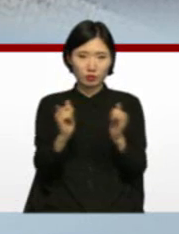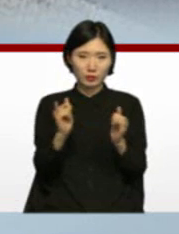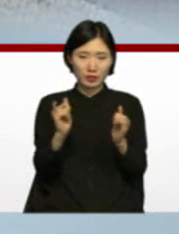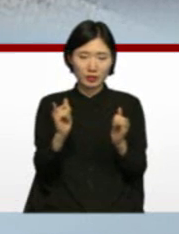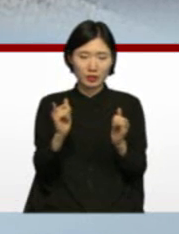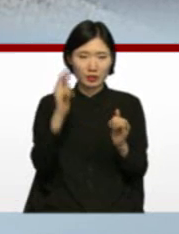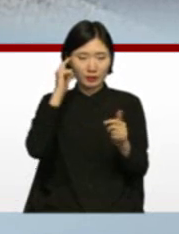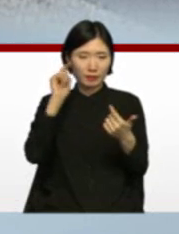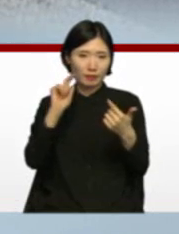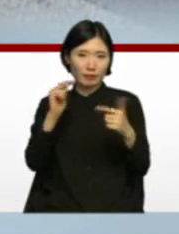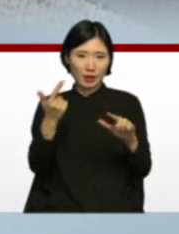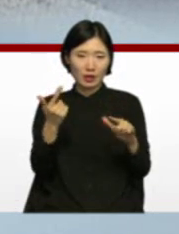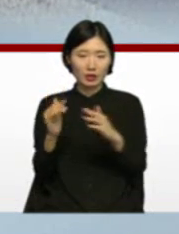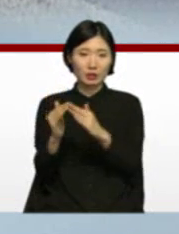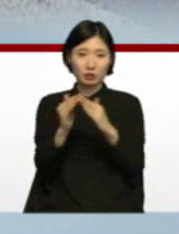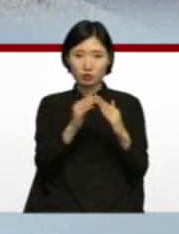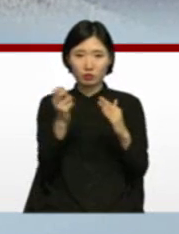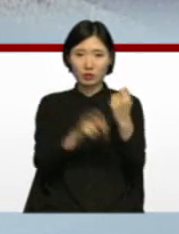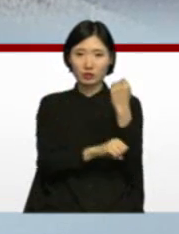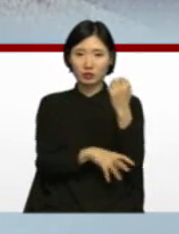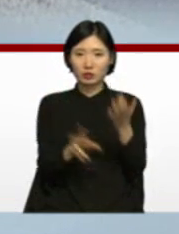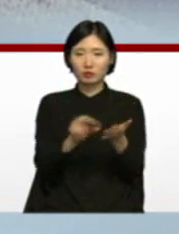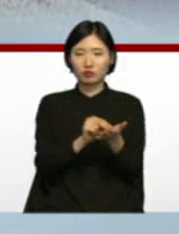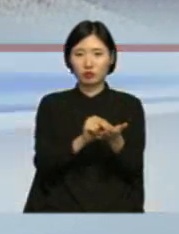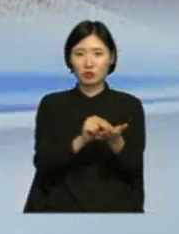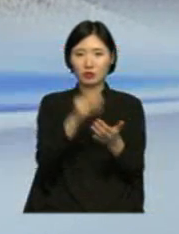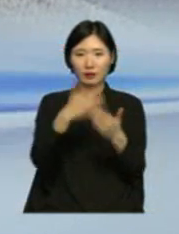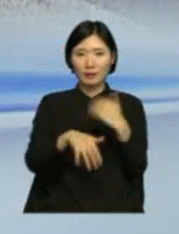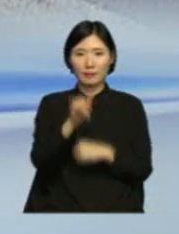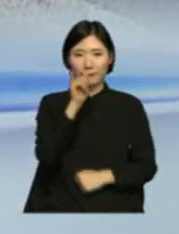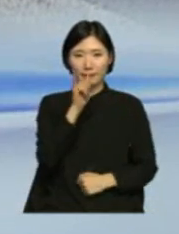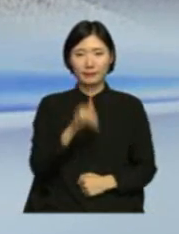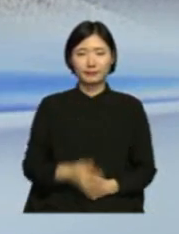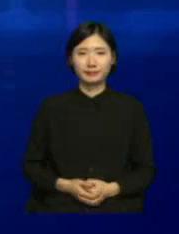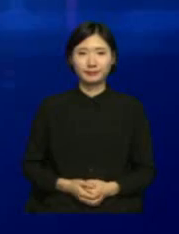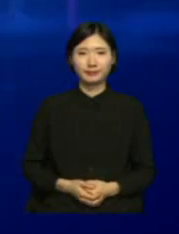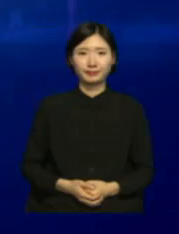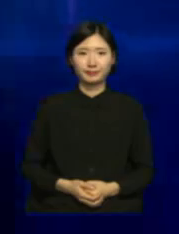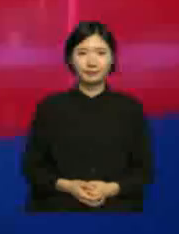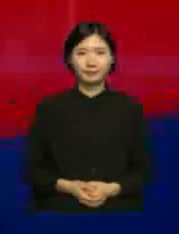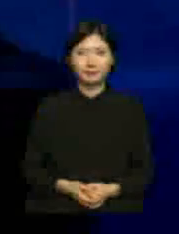있는 이주와 재정착 문제는 숙제로 남아 있습니다 지역